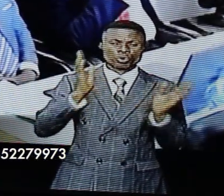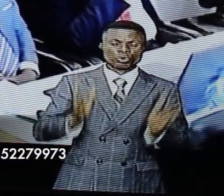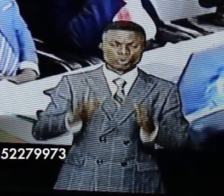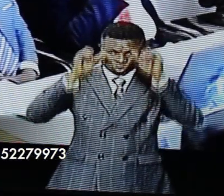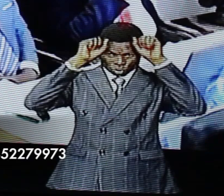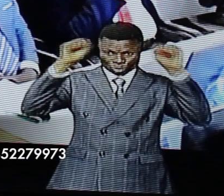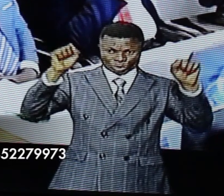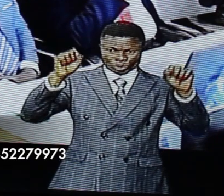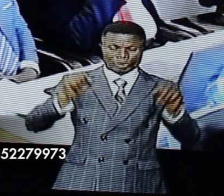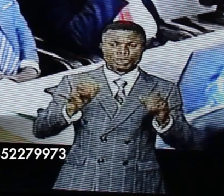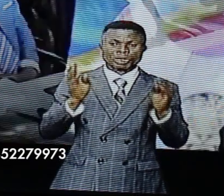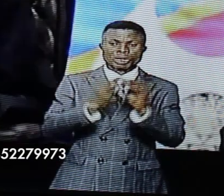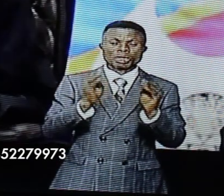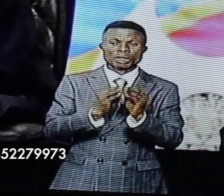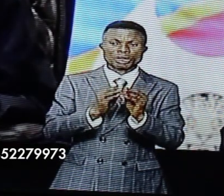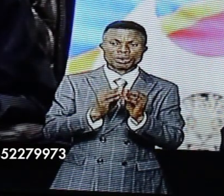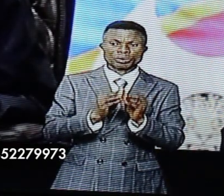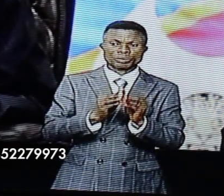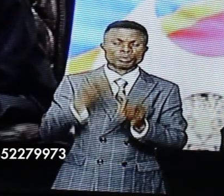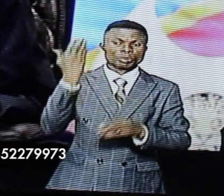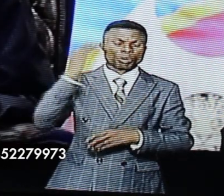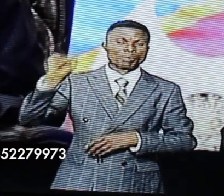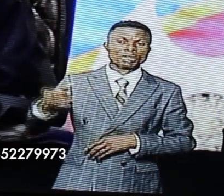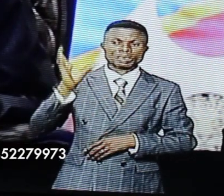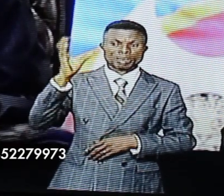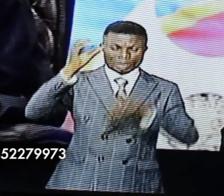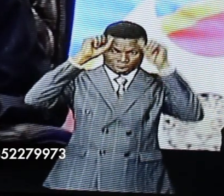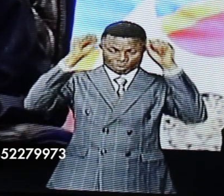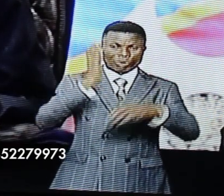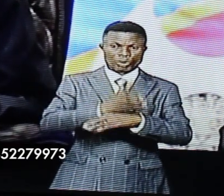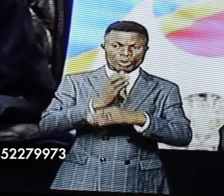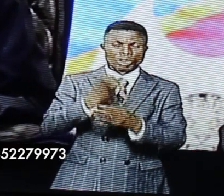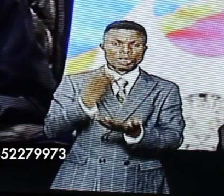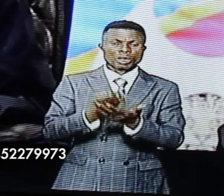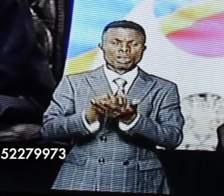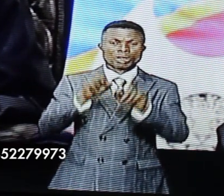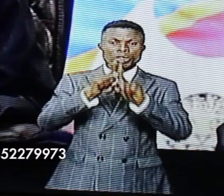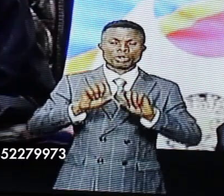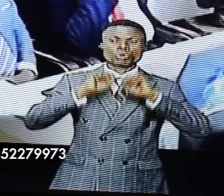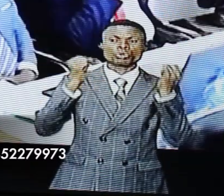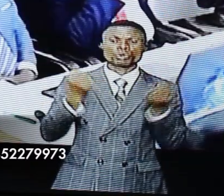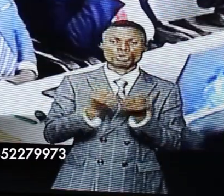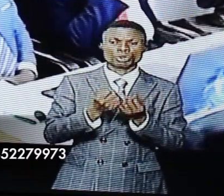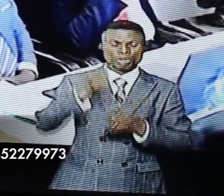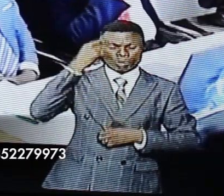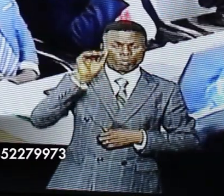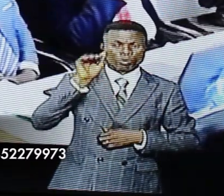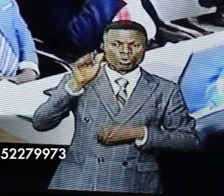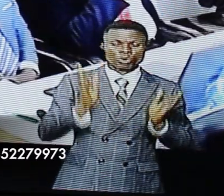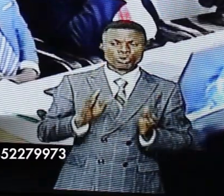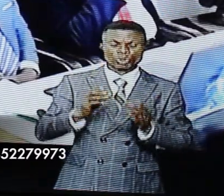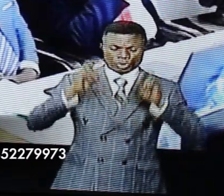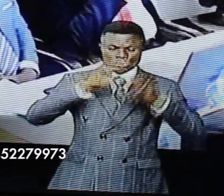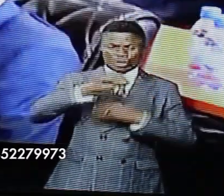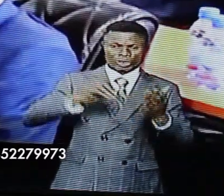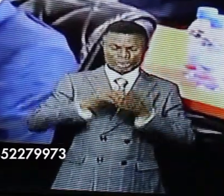une séance académique dirigée par Jean-Pierre Kiwakana, président du Conseil économique et social. Pour les directeurs du Centre de recherche